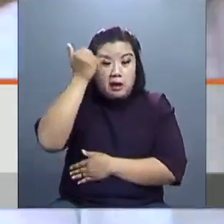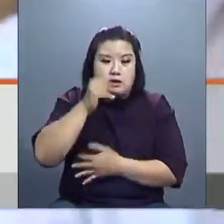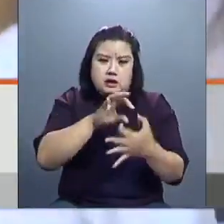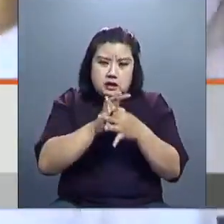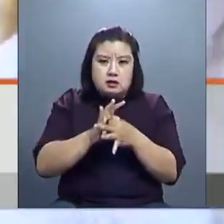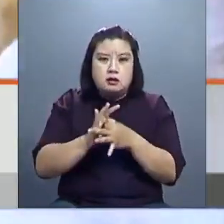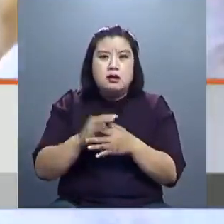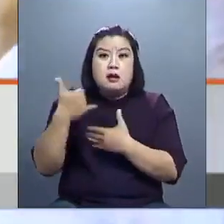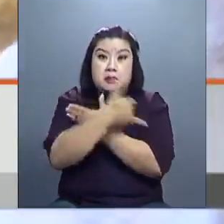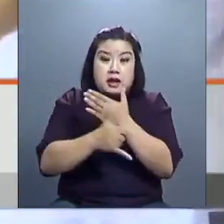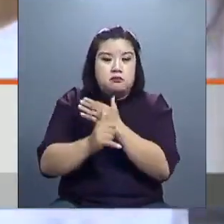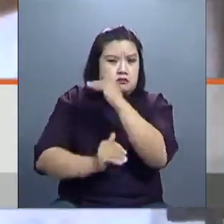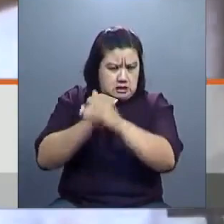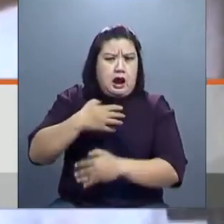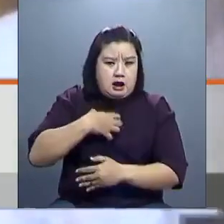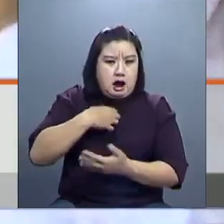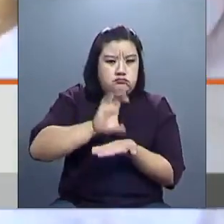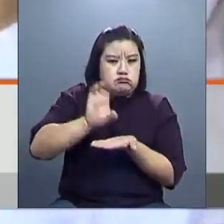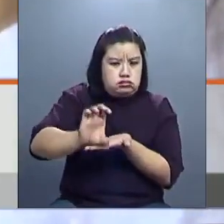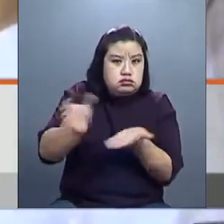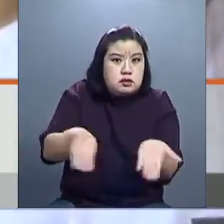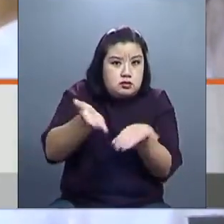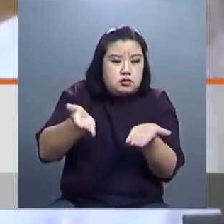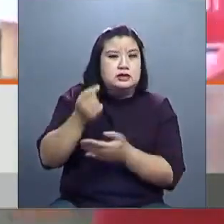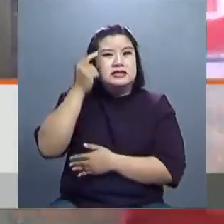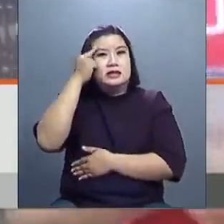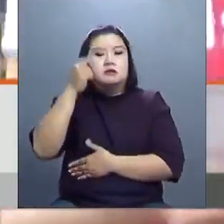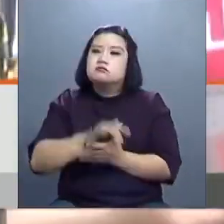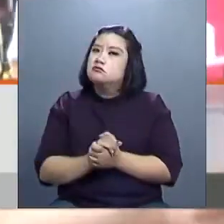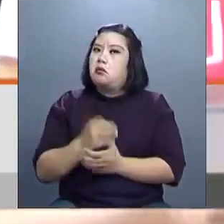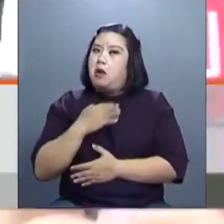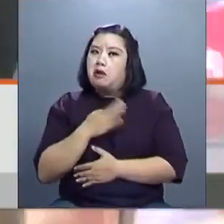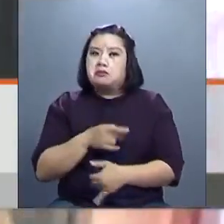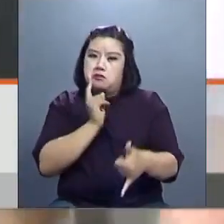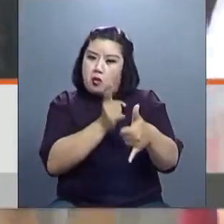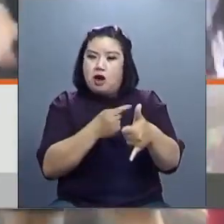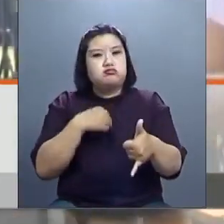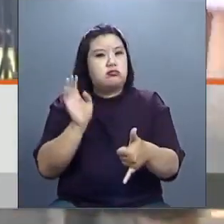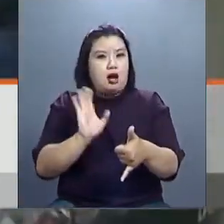ศในหลายๆด้านแทนพร้อมกับย้ำที่จะหาเสียงอย่างสร้างสรรค์ไม่โจมตีใครค่ะ